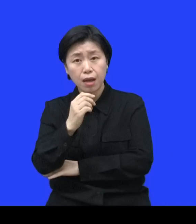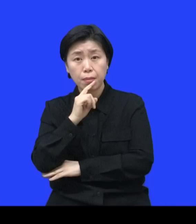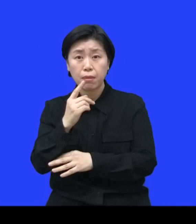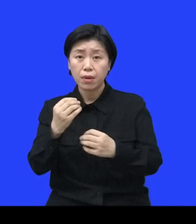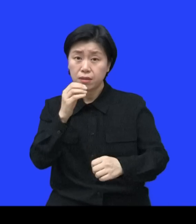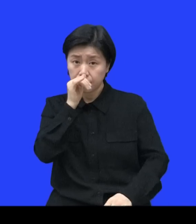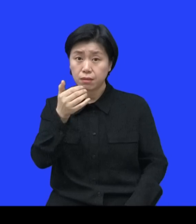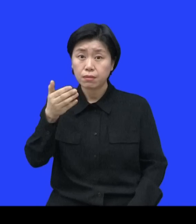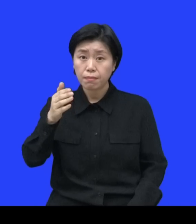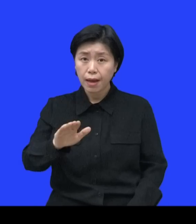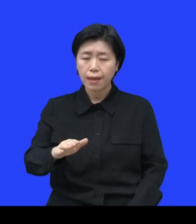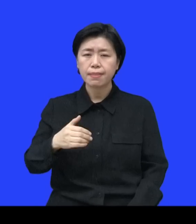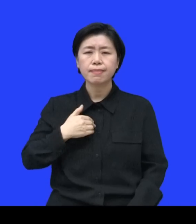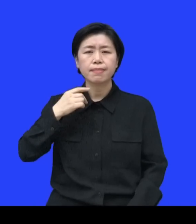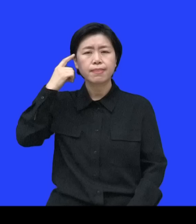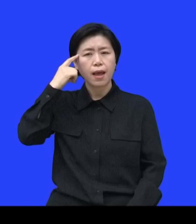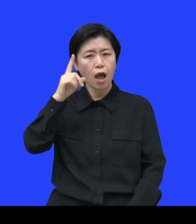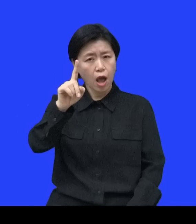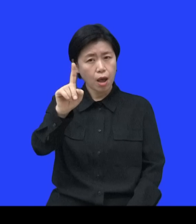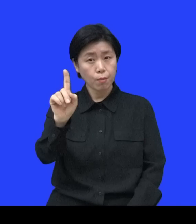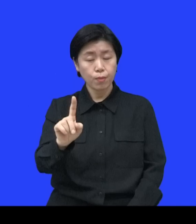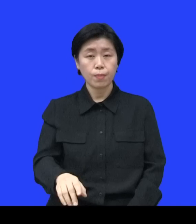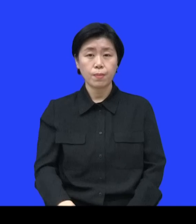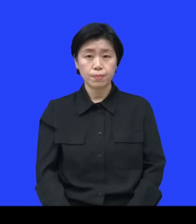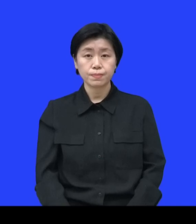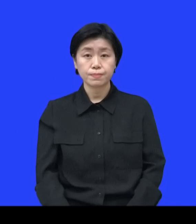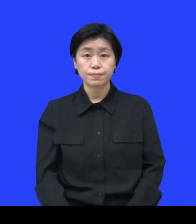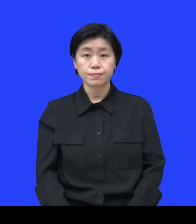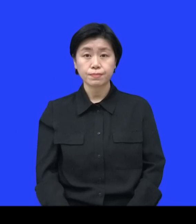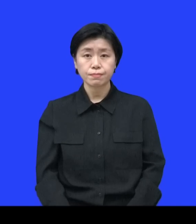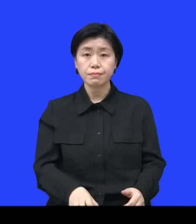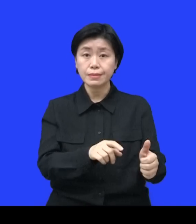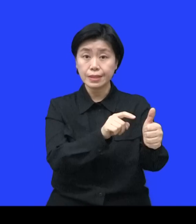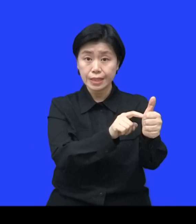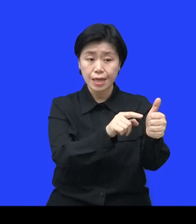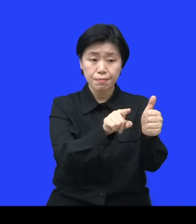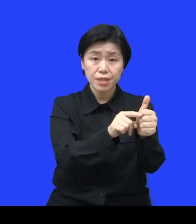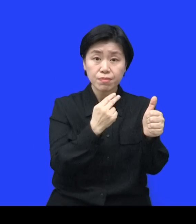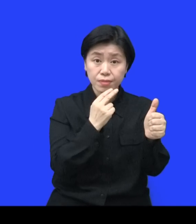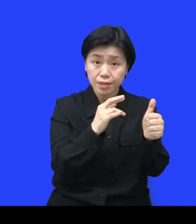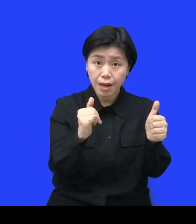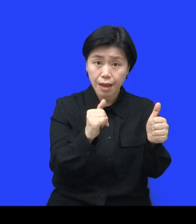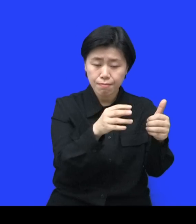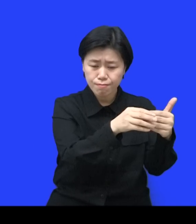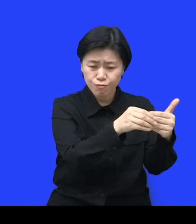매주 내게 오는 이 성도들을 향해서